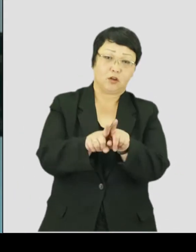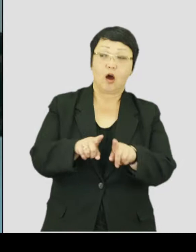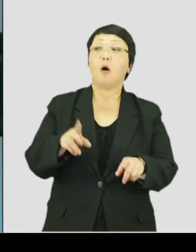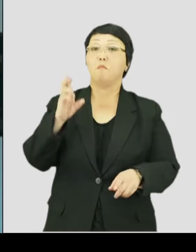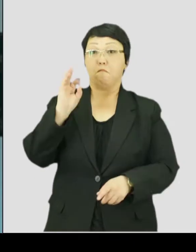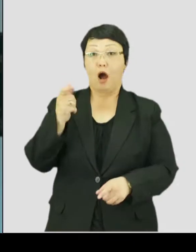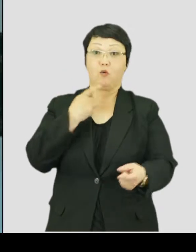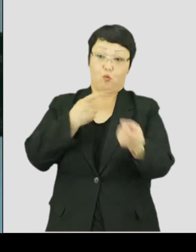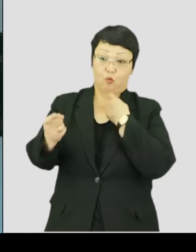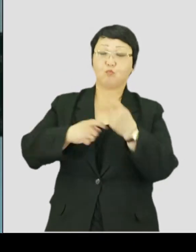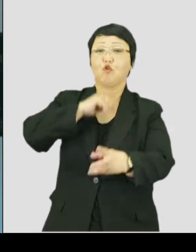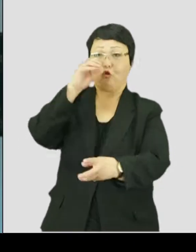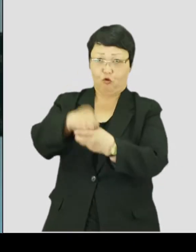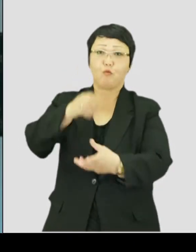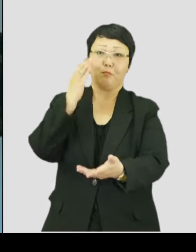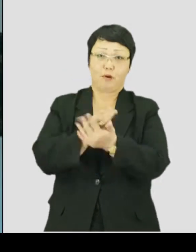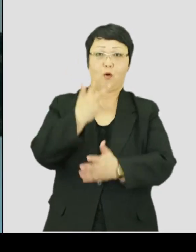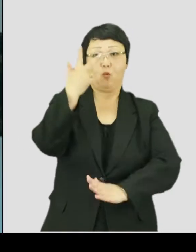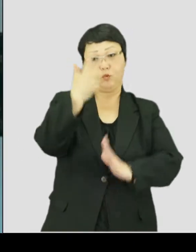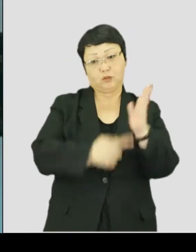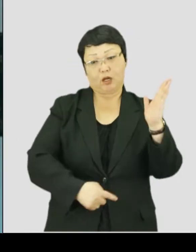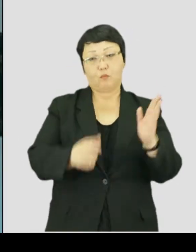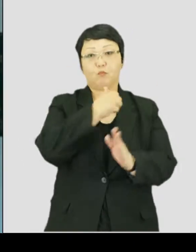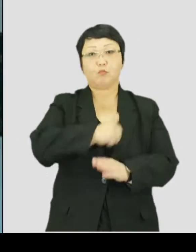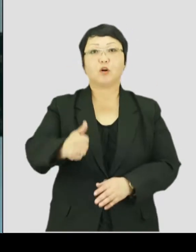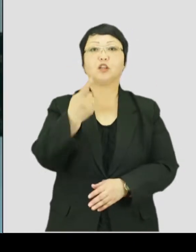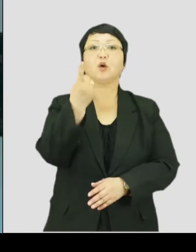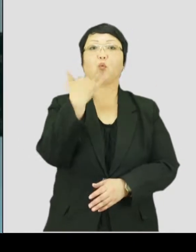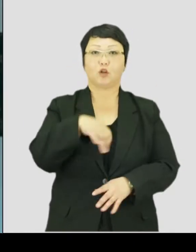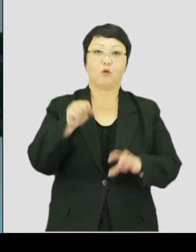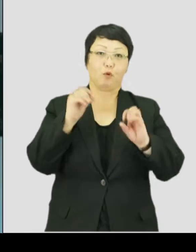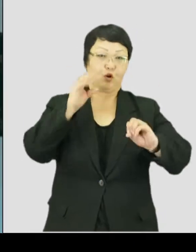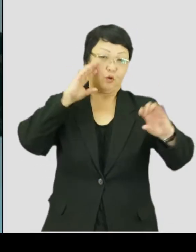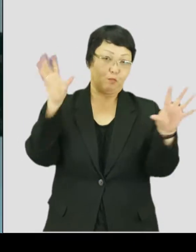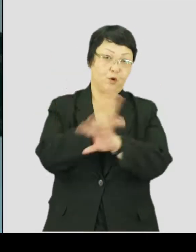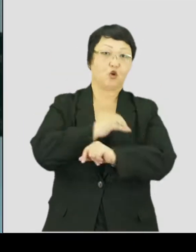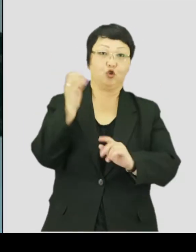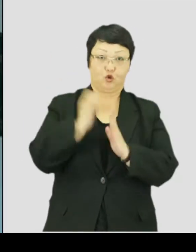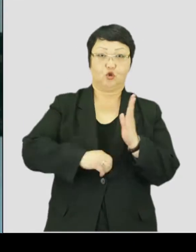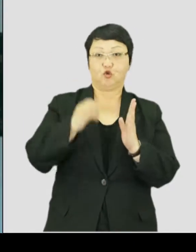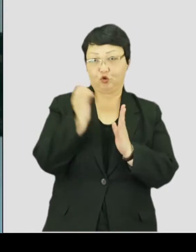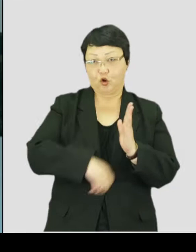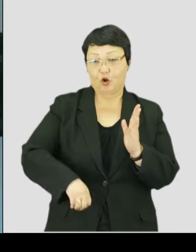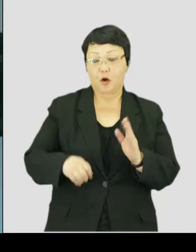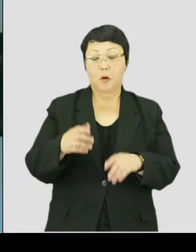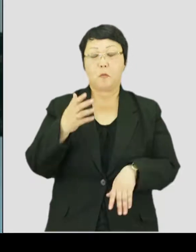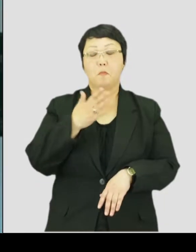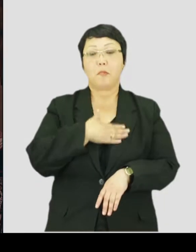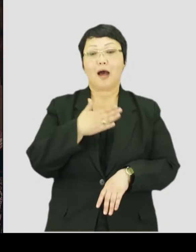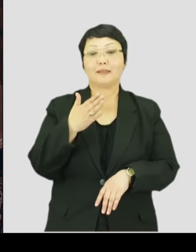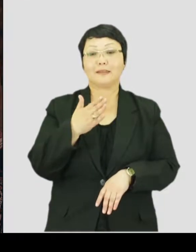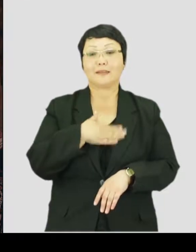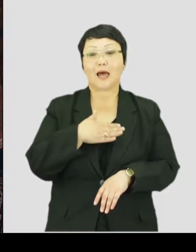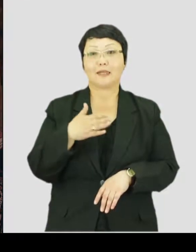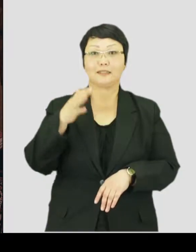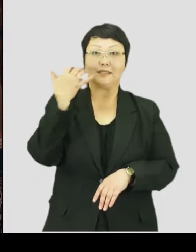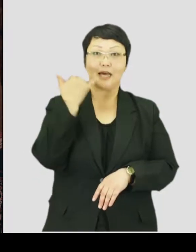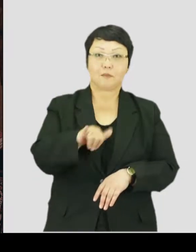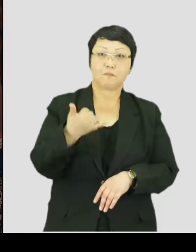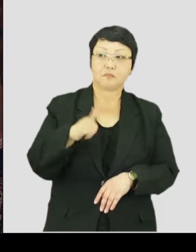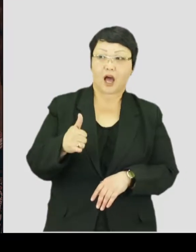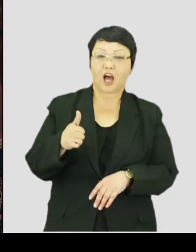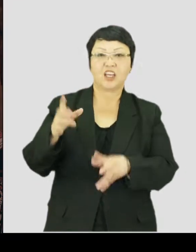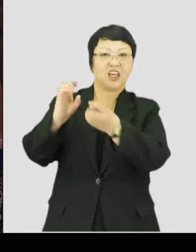Багийн уралцсан гэхдээ уг нь улирал тутам нэг болох ёстой юм байл л. Манад бол яг